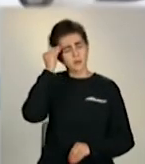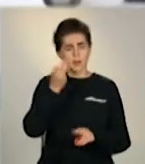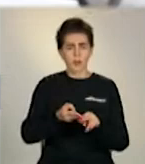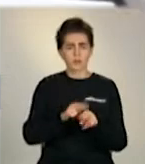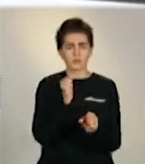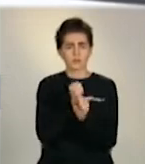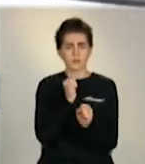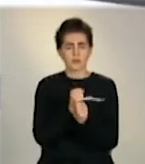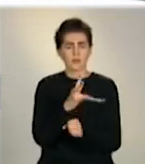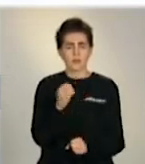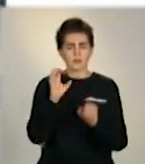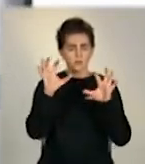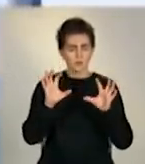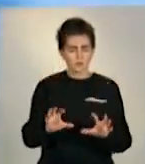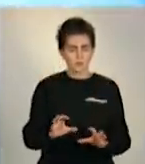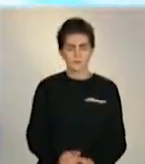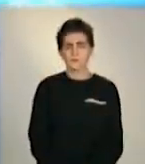зробили незаконно?